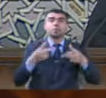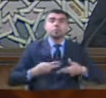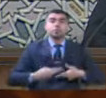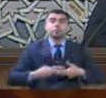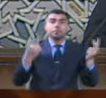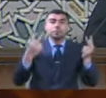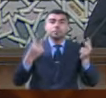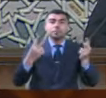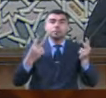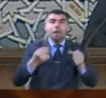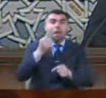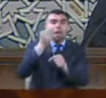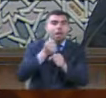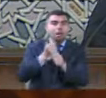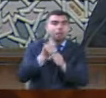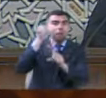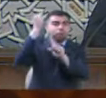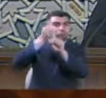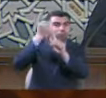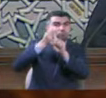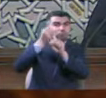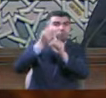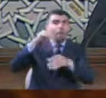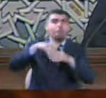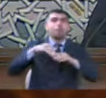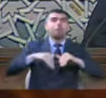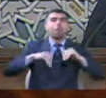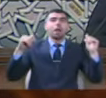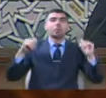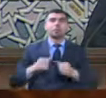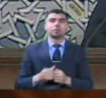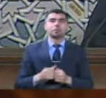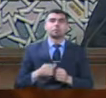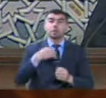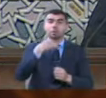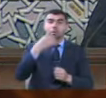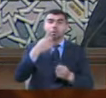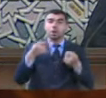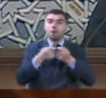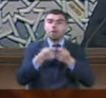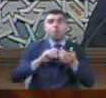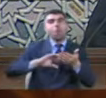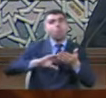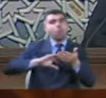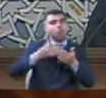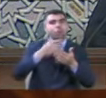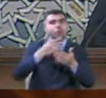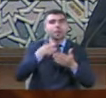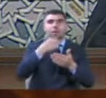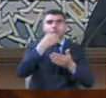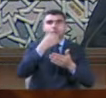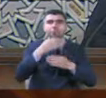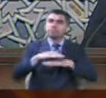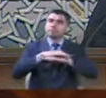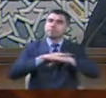اشتغال مؤسستينا الحكومية والبرلمانية. أود وأتوسل الجميع أن نكون